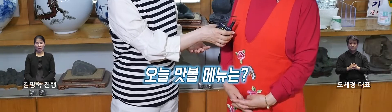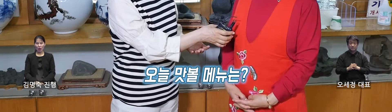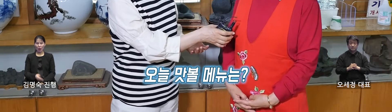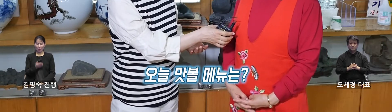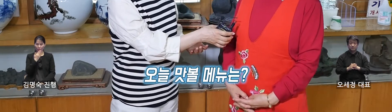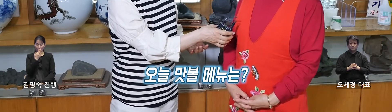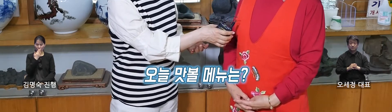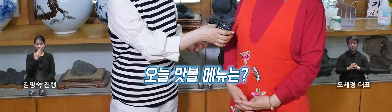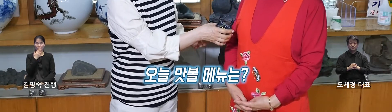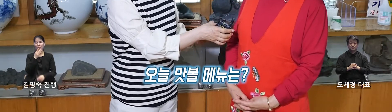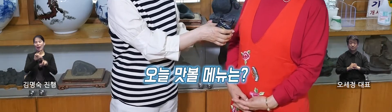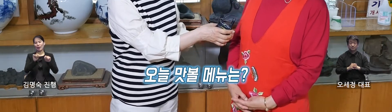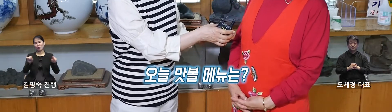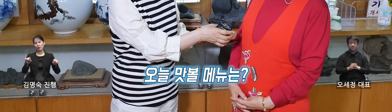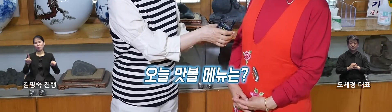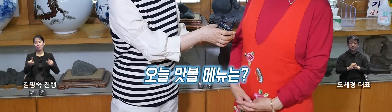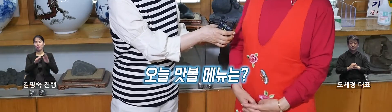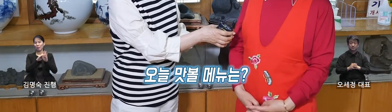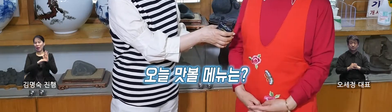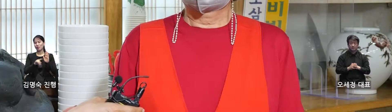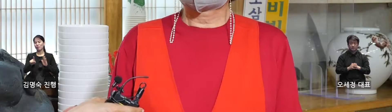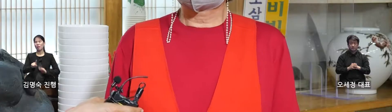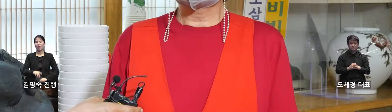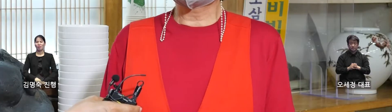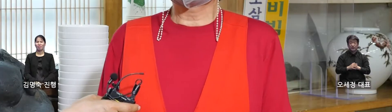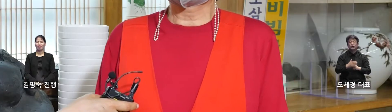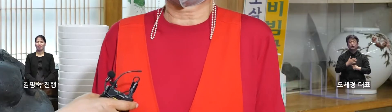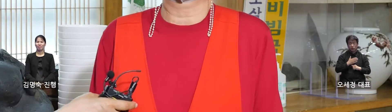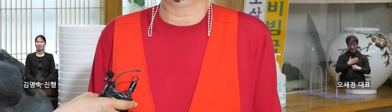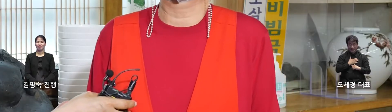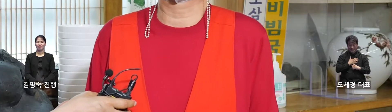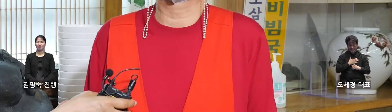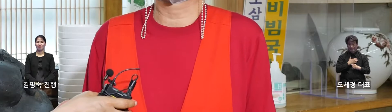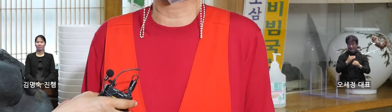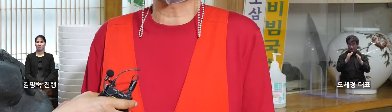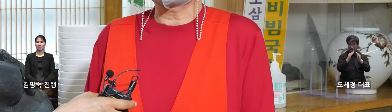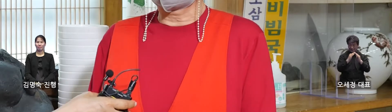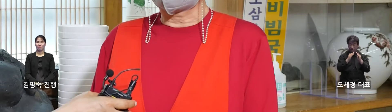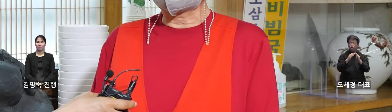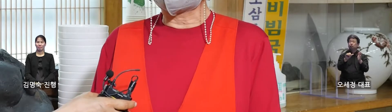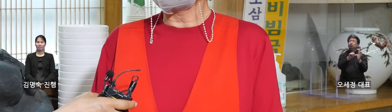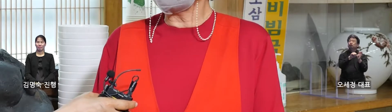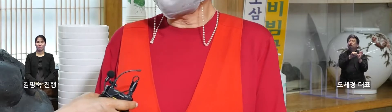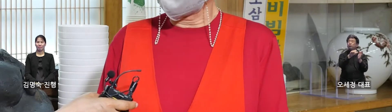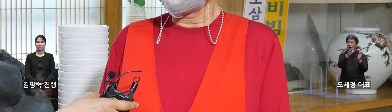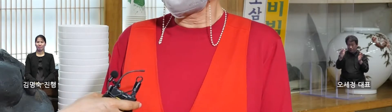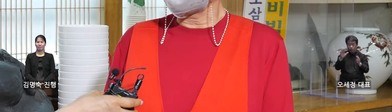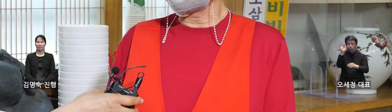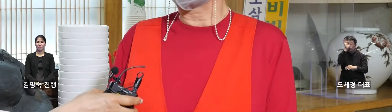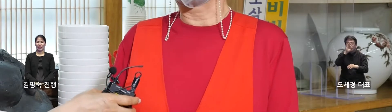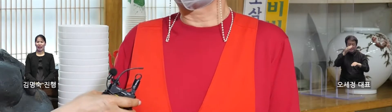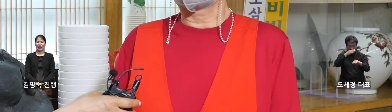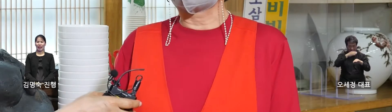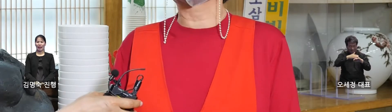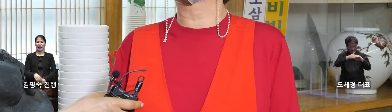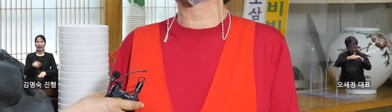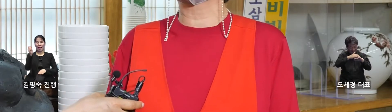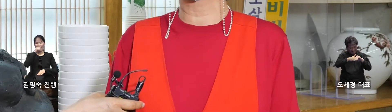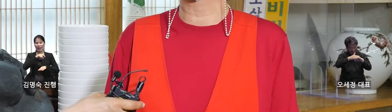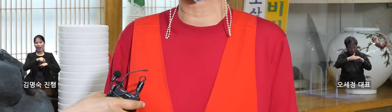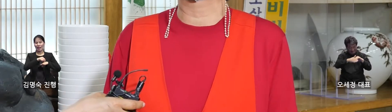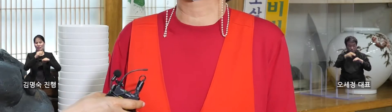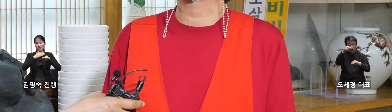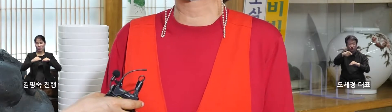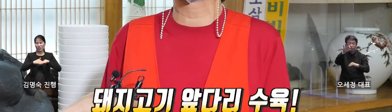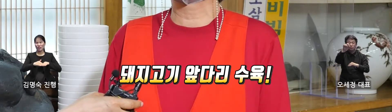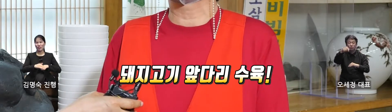보게 되는 네. 메뉴는 뭐가 있을까요? 뭐 저희 집에 제일 또 유명한 거는 수육. 아, 수육. 네, 돼지고기